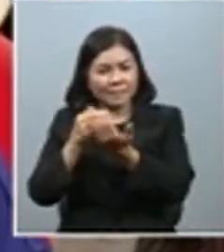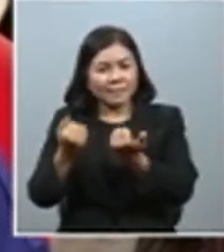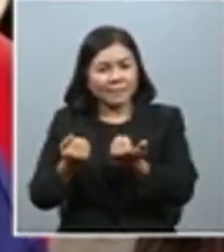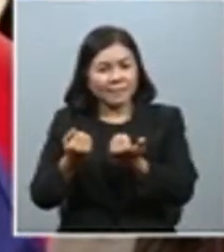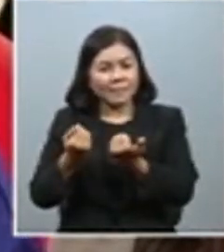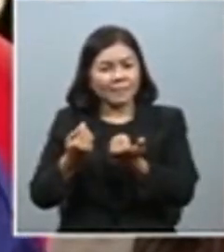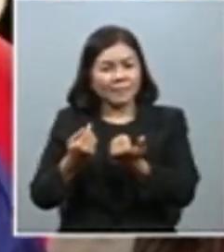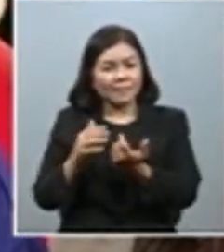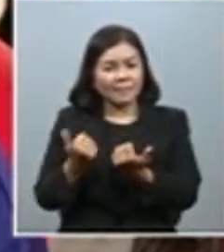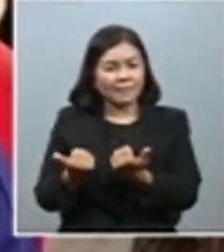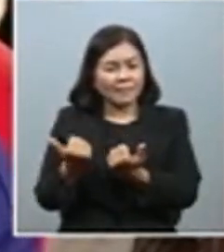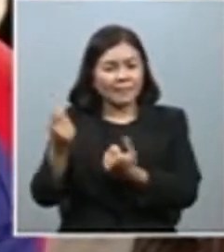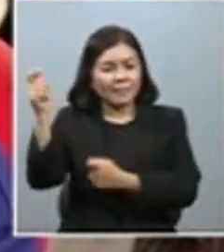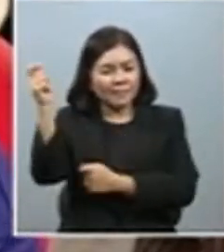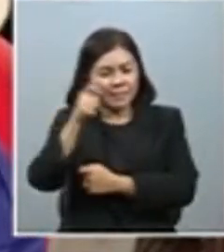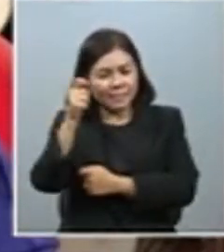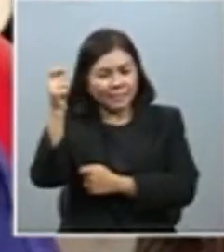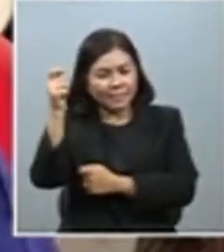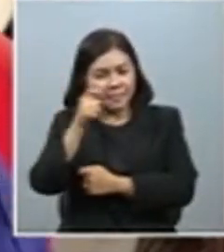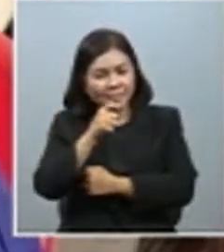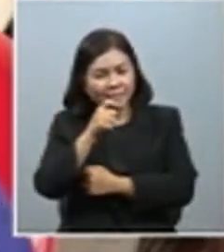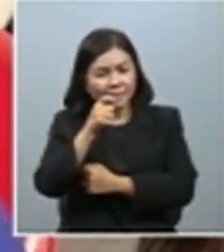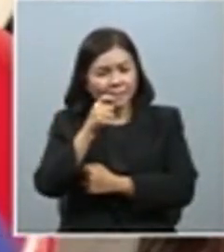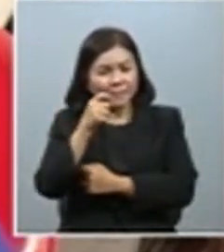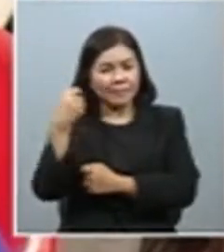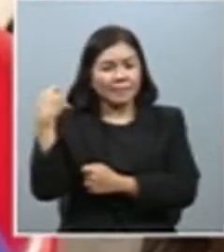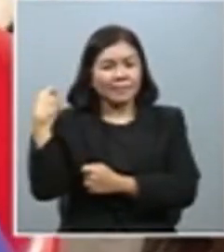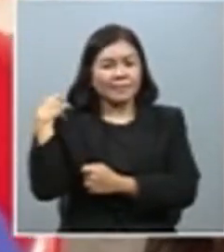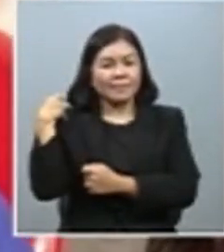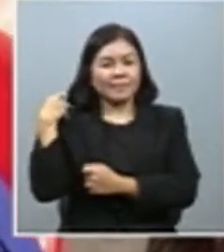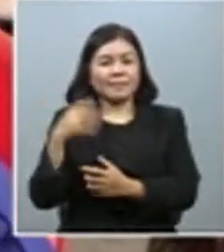อ่งดูถูกมรุกหน้าพี่ค่ะ